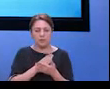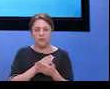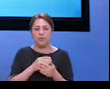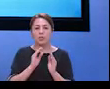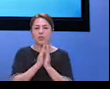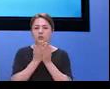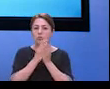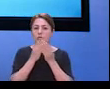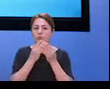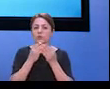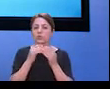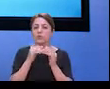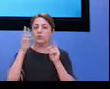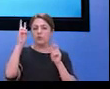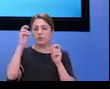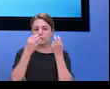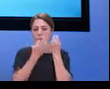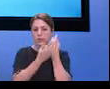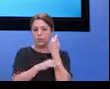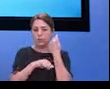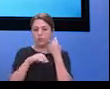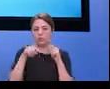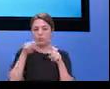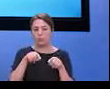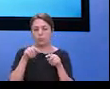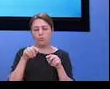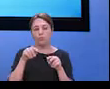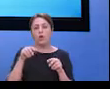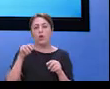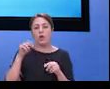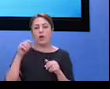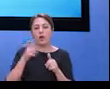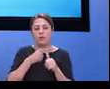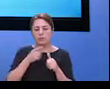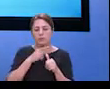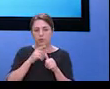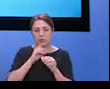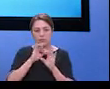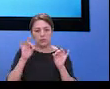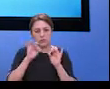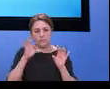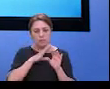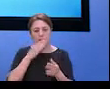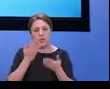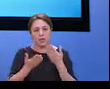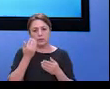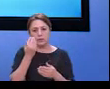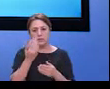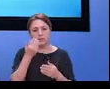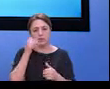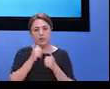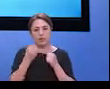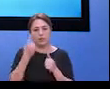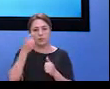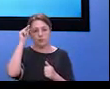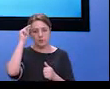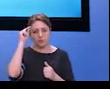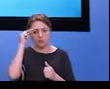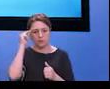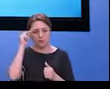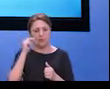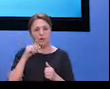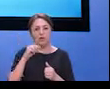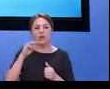esa mavzuni yakunida bu atamalarga izoh berib ketgan. Agar biz har bir darsda tarixiy atamalarni